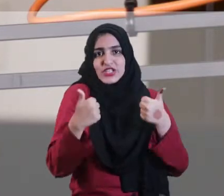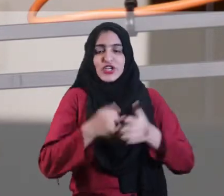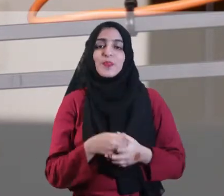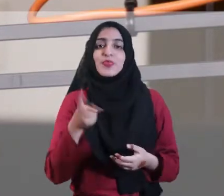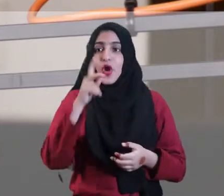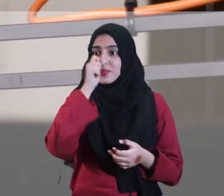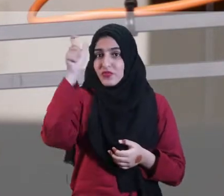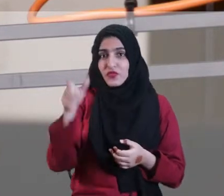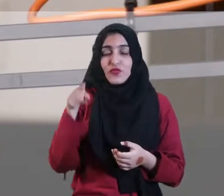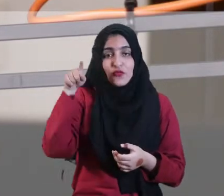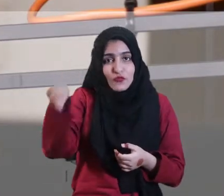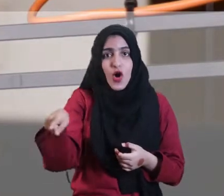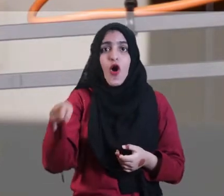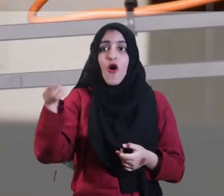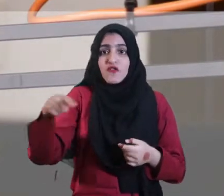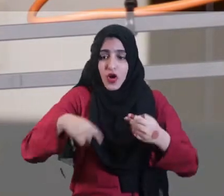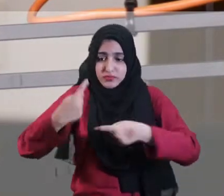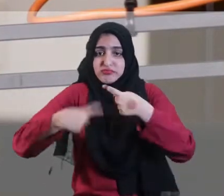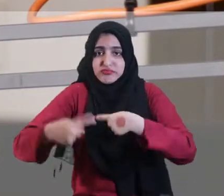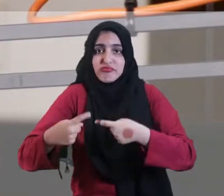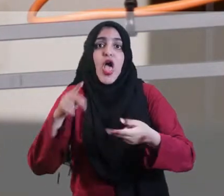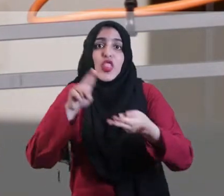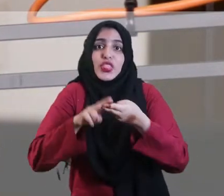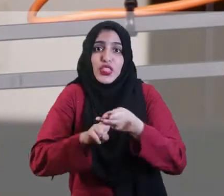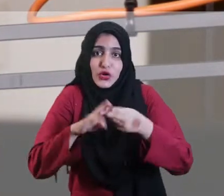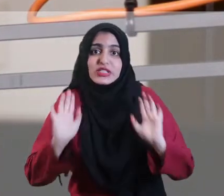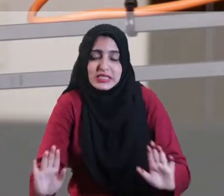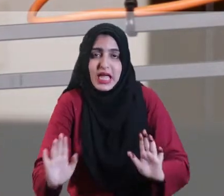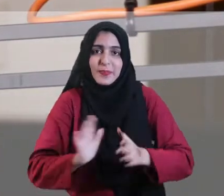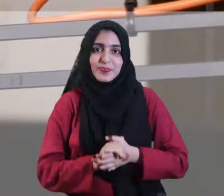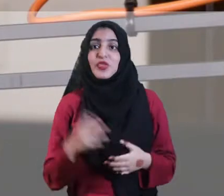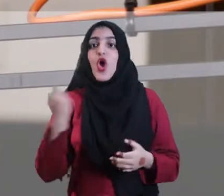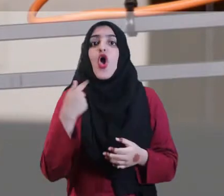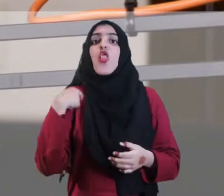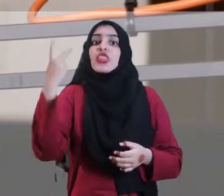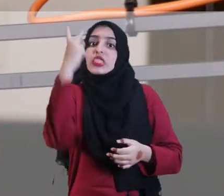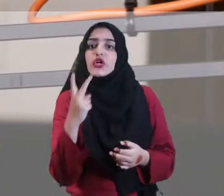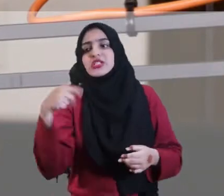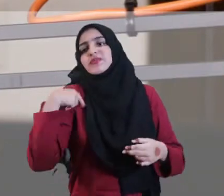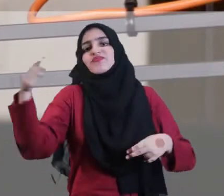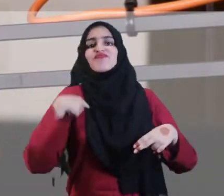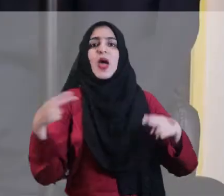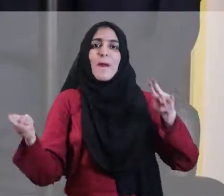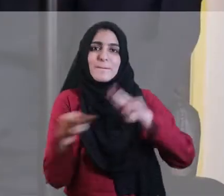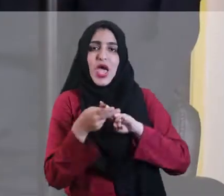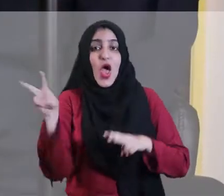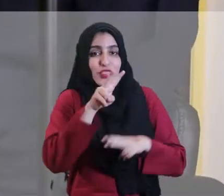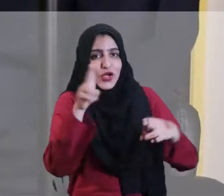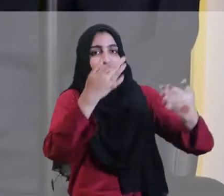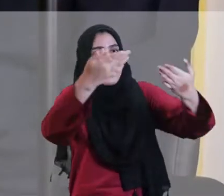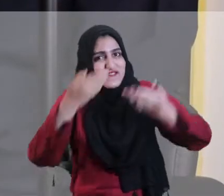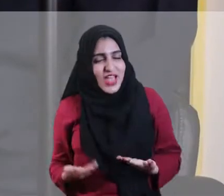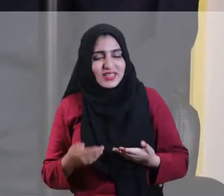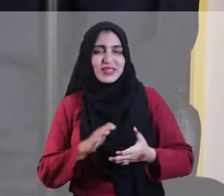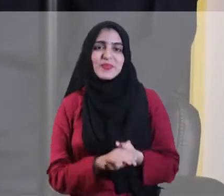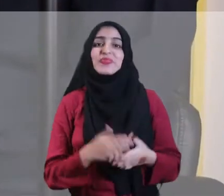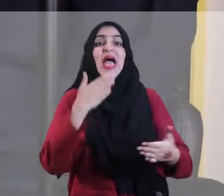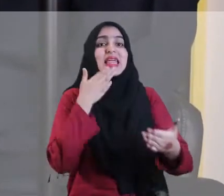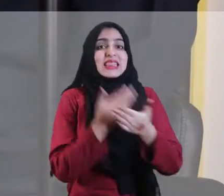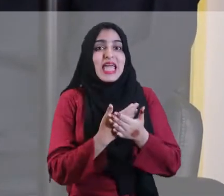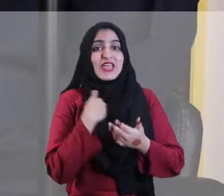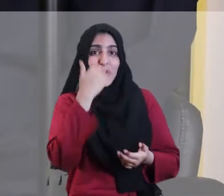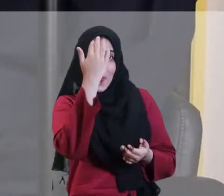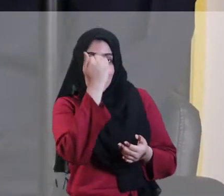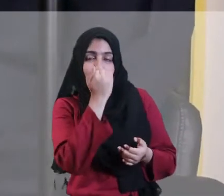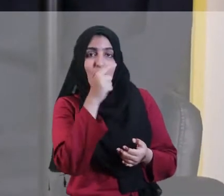100 यह एंड थिस ट्रांजिशन इन Twitter ग्रेट फ्रेंड रिक्वेस्ट ए सेकंड टाइम पर मीटिंग 100 वेलकम ऑफर फ्यूल टैंक